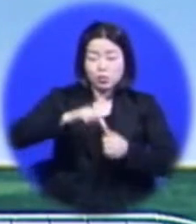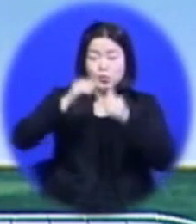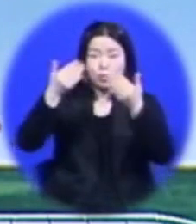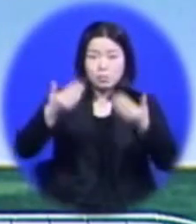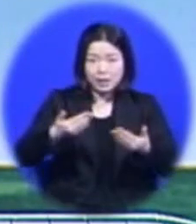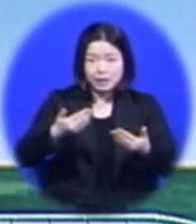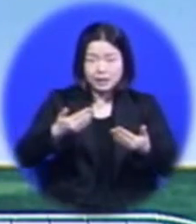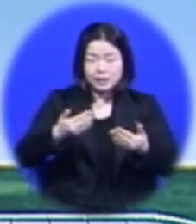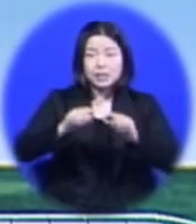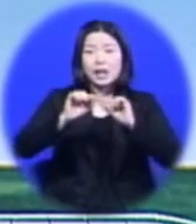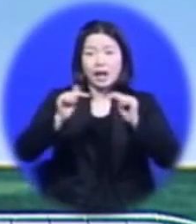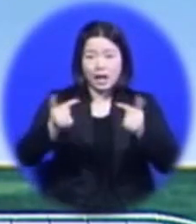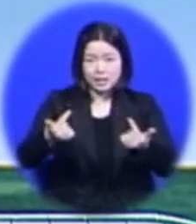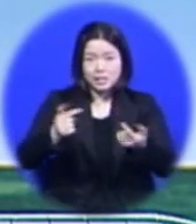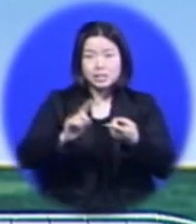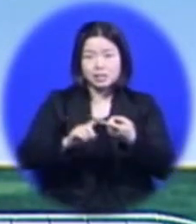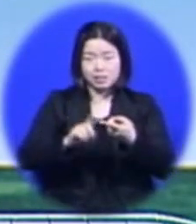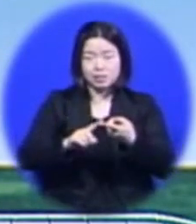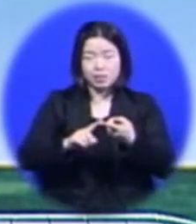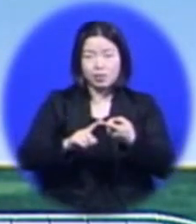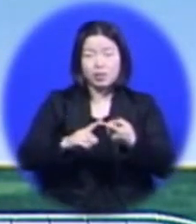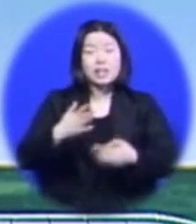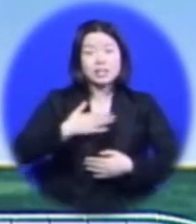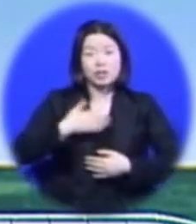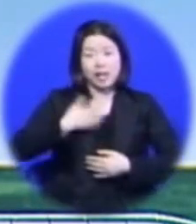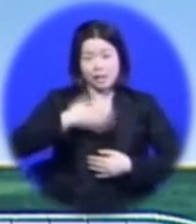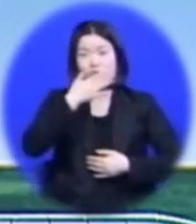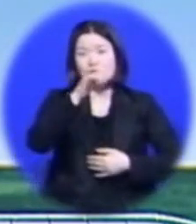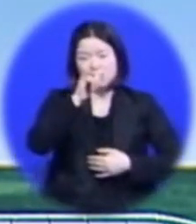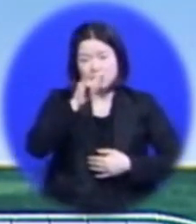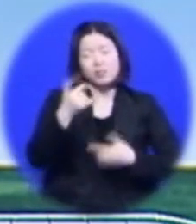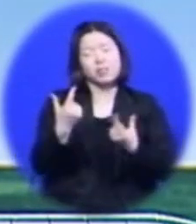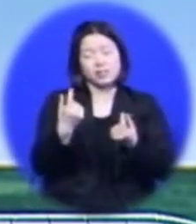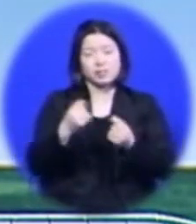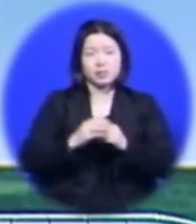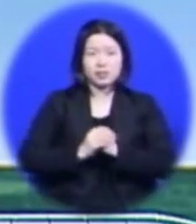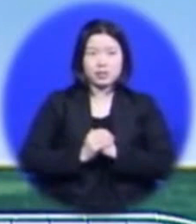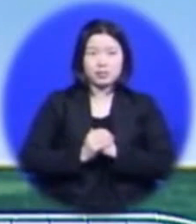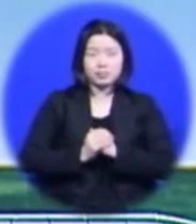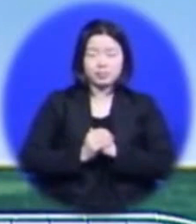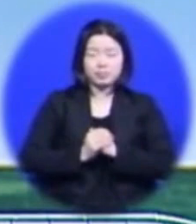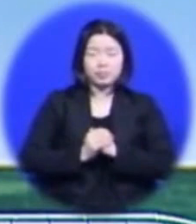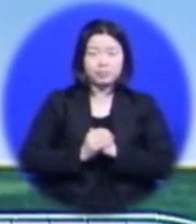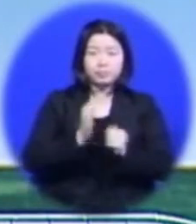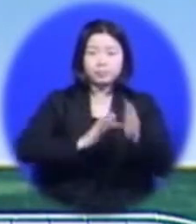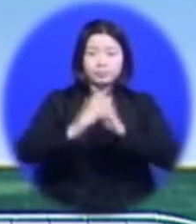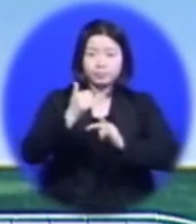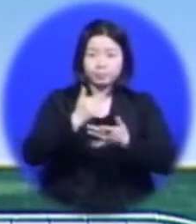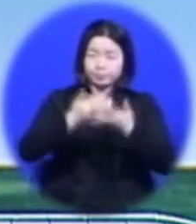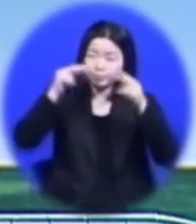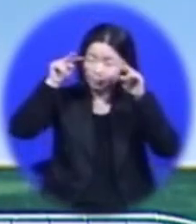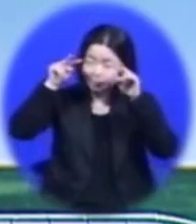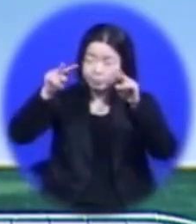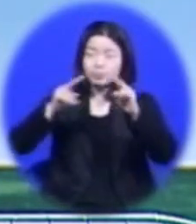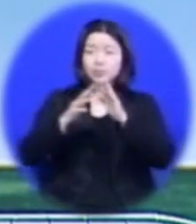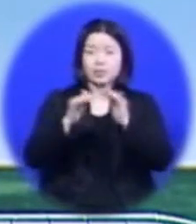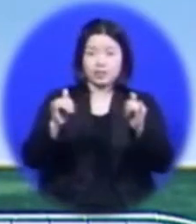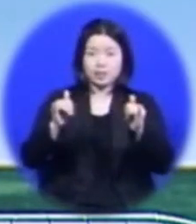사람인지 아닌지를 저는 알 수 있을 것 같습니다. 예수님을 바라보는